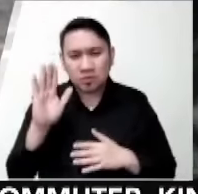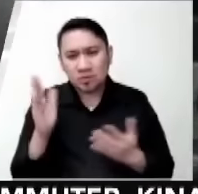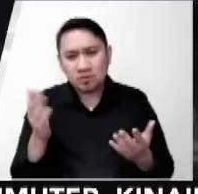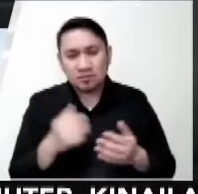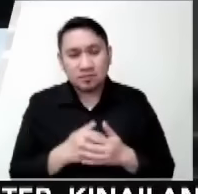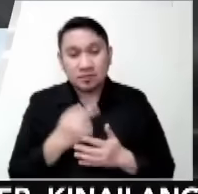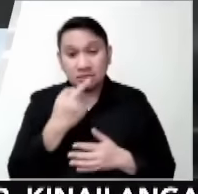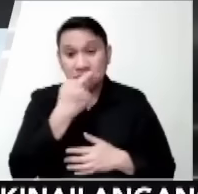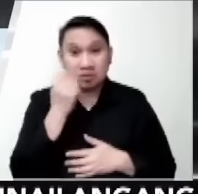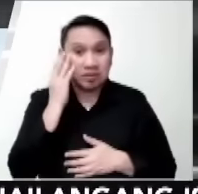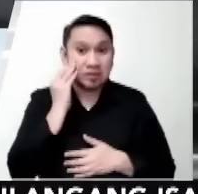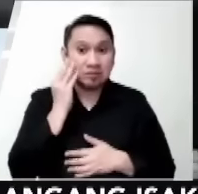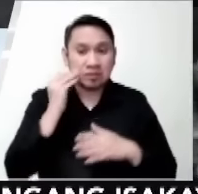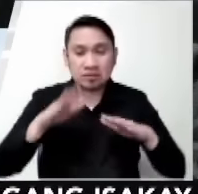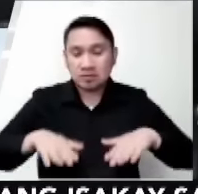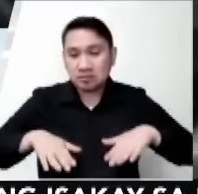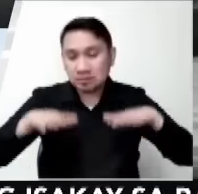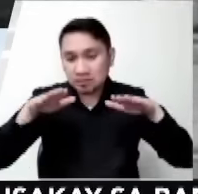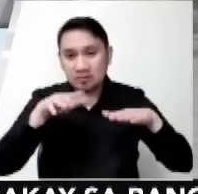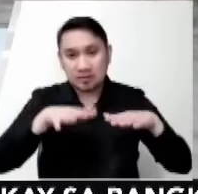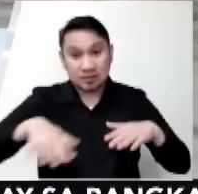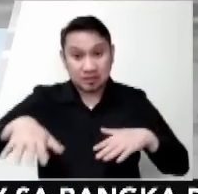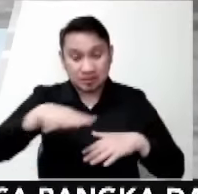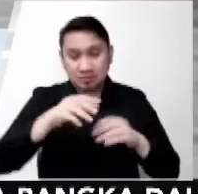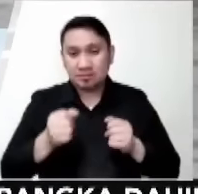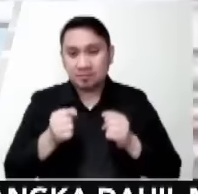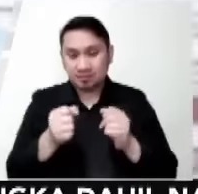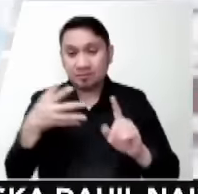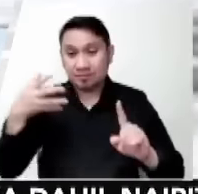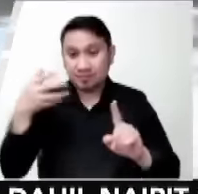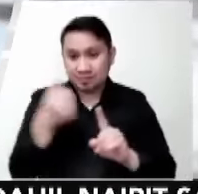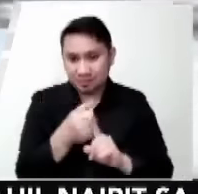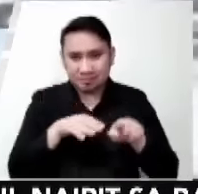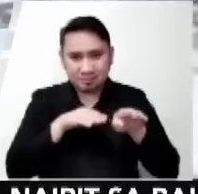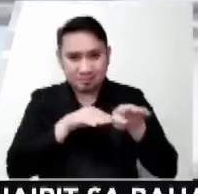naranasang pagbaha sa mga pangunahing kalsada, apektado rin ang daloy ng trapiko.